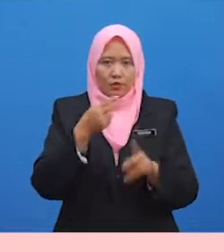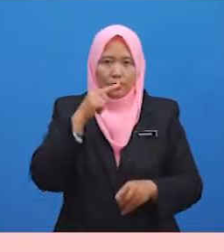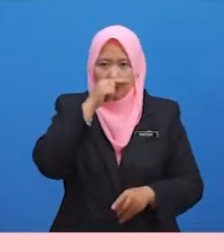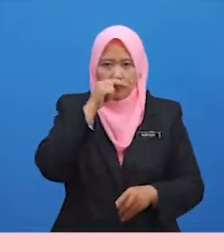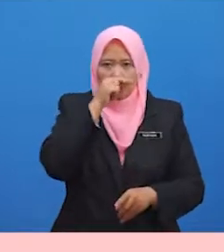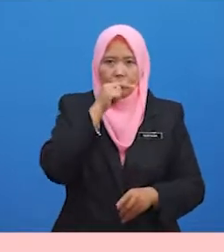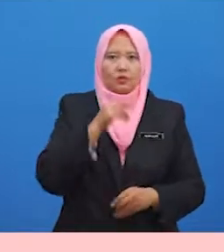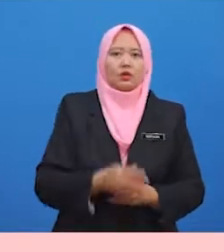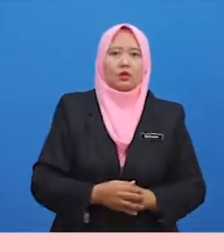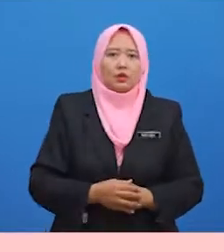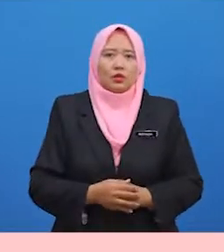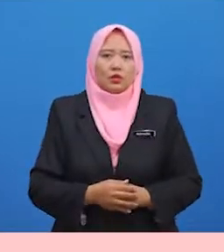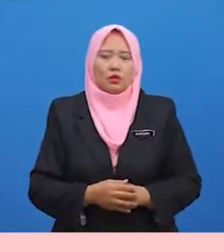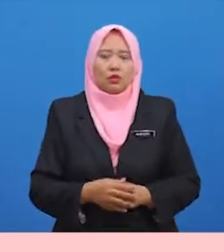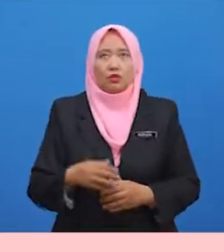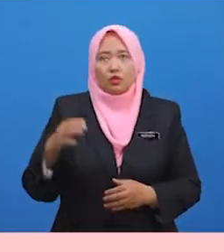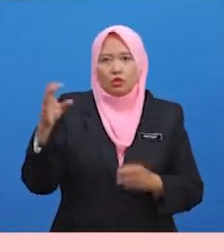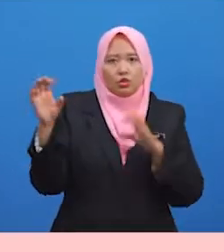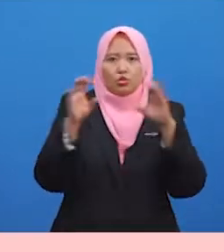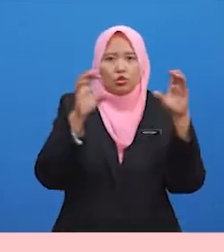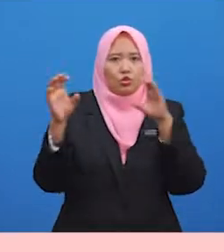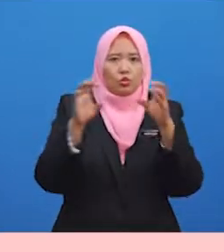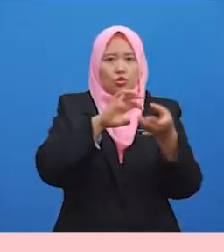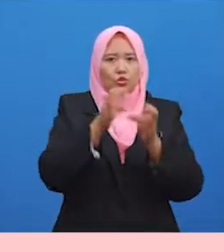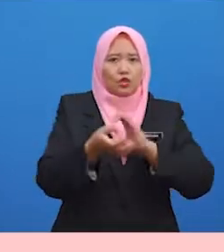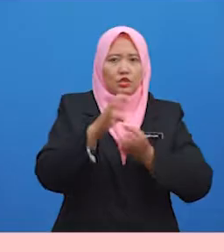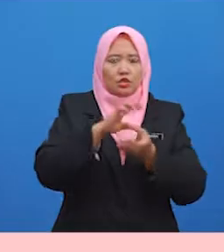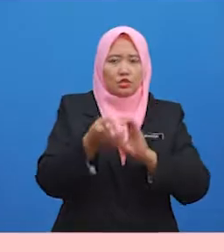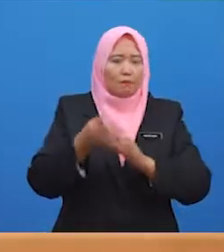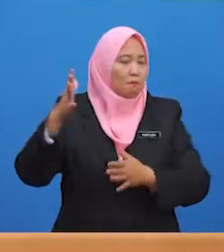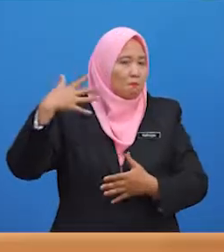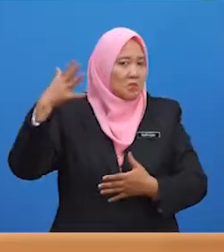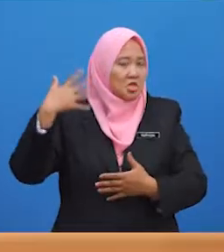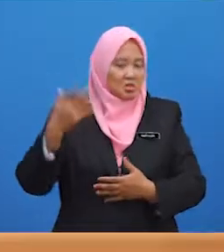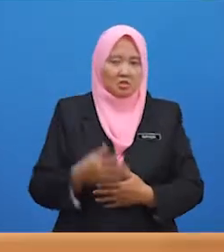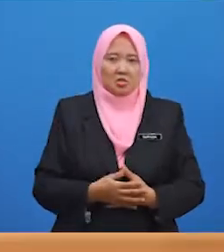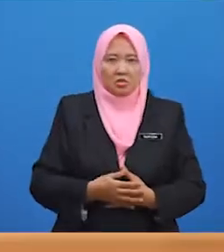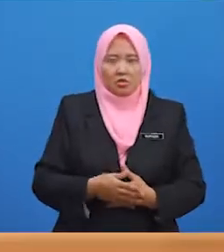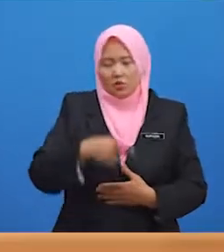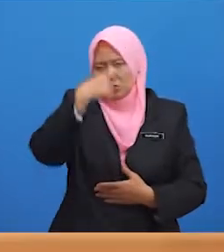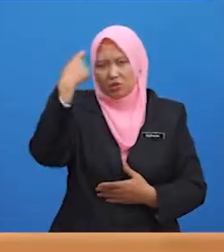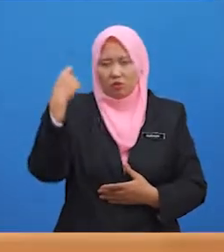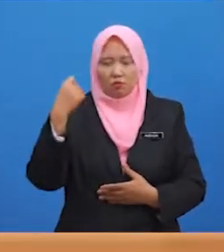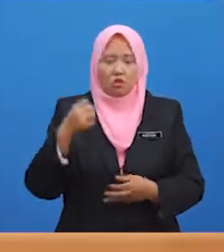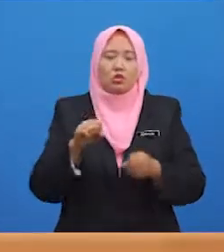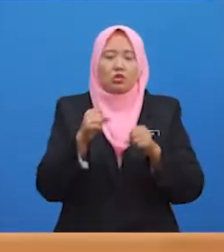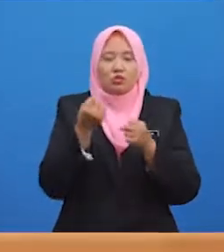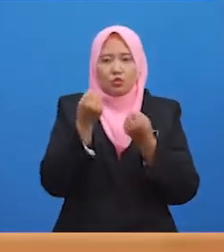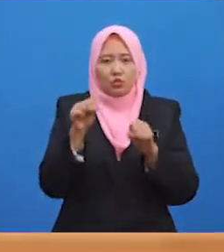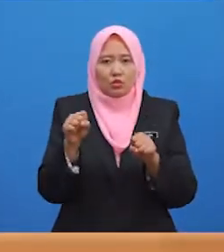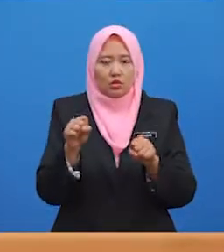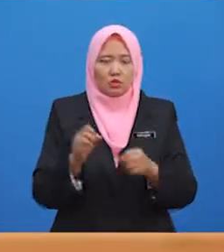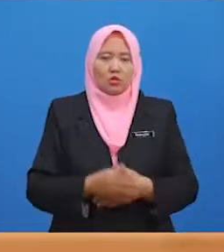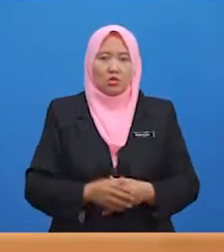semasa menjalani kegiatan atau aktiviti sukan. Keadaan ini boleh menyebabkan atlet rebah dan